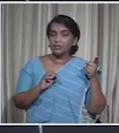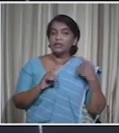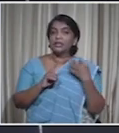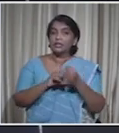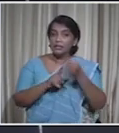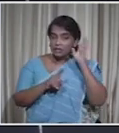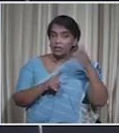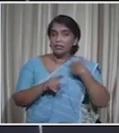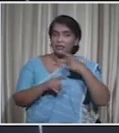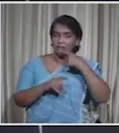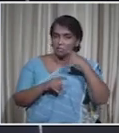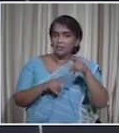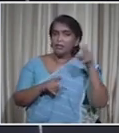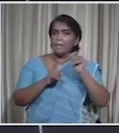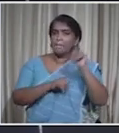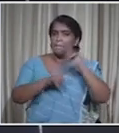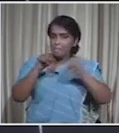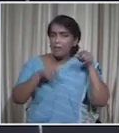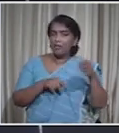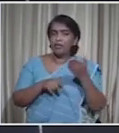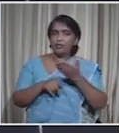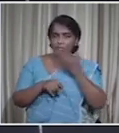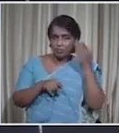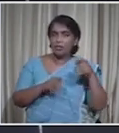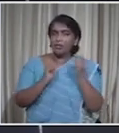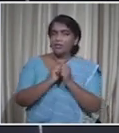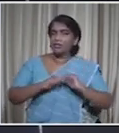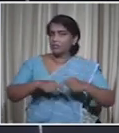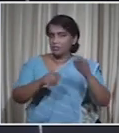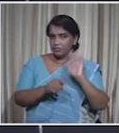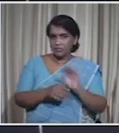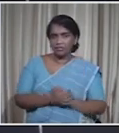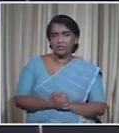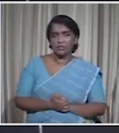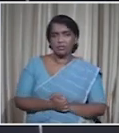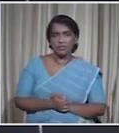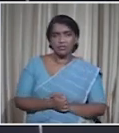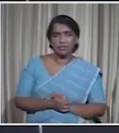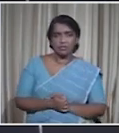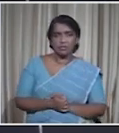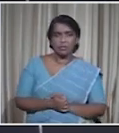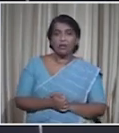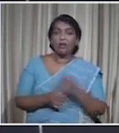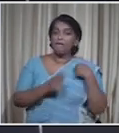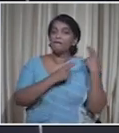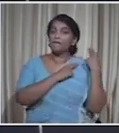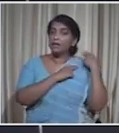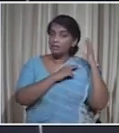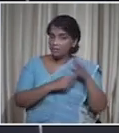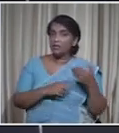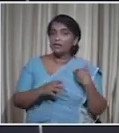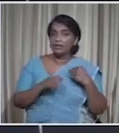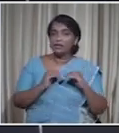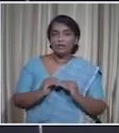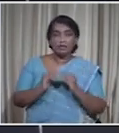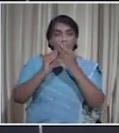ජනාධිපතිතුමා දැනුම් දුන්නා. ඉතින් පාර්ලිමේන්තුවට පුළුවන් මේ වැඩ කටයුතු ගෙනියන්න. අනික අපේ යුතුකමක් තියෙනවා මේ